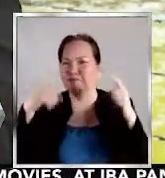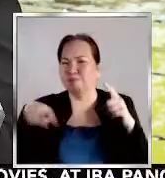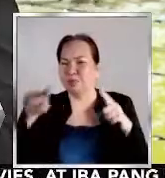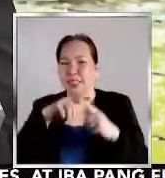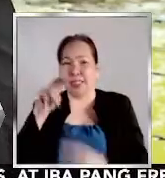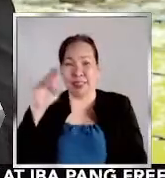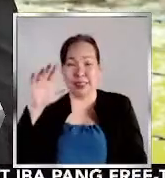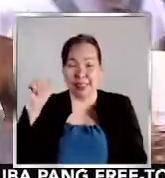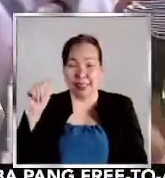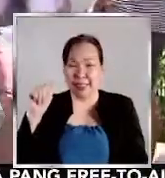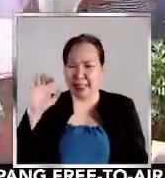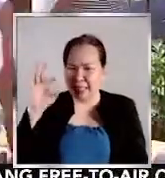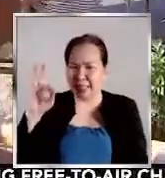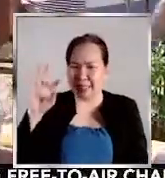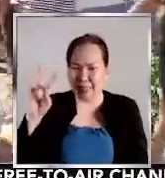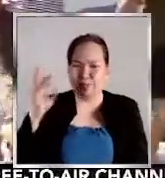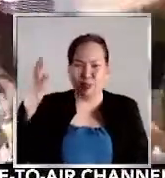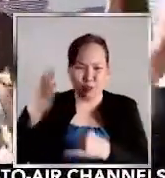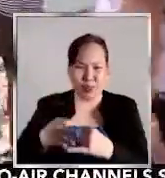Finals.